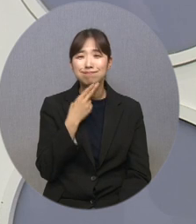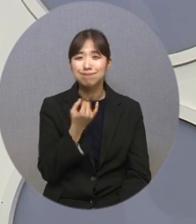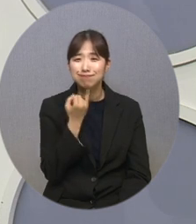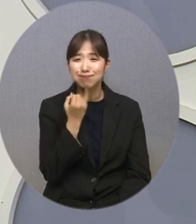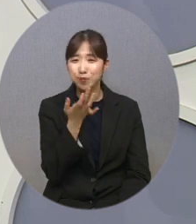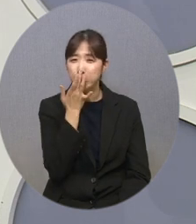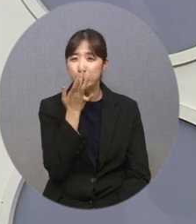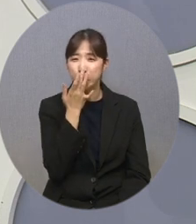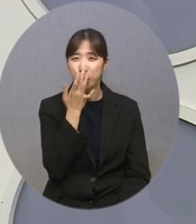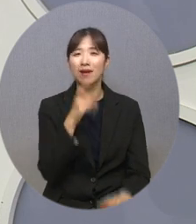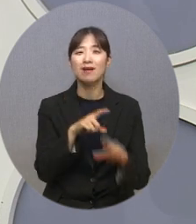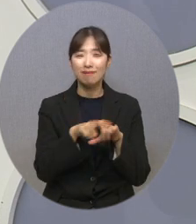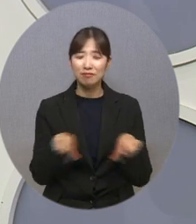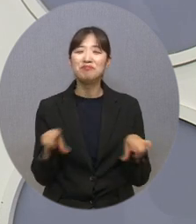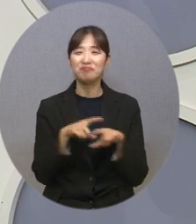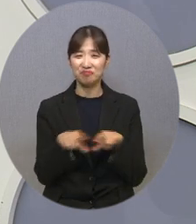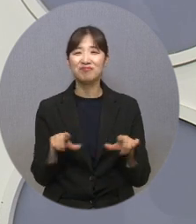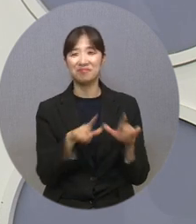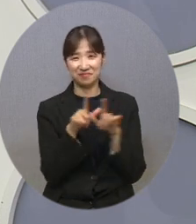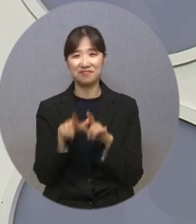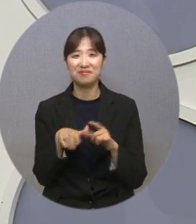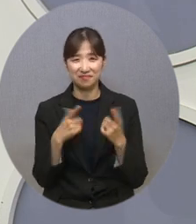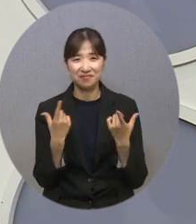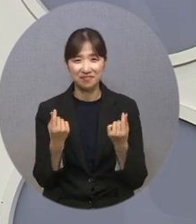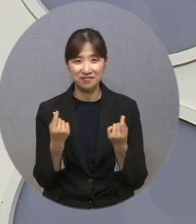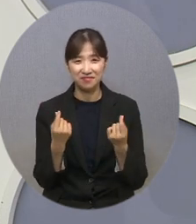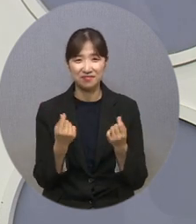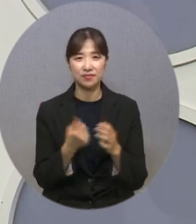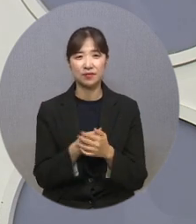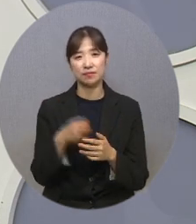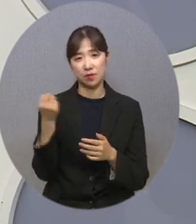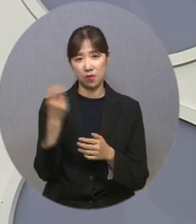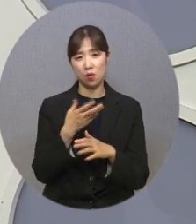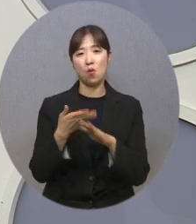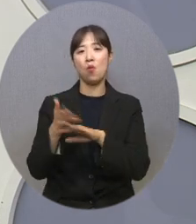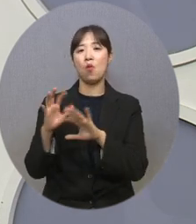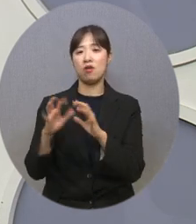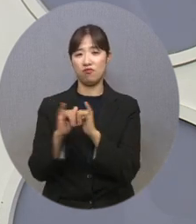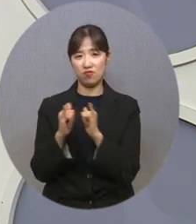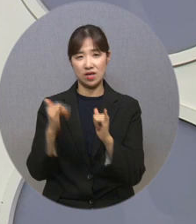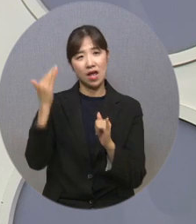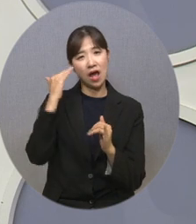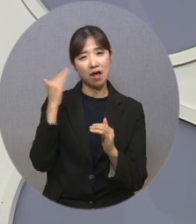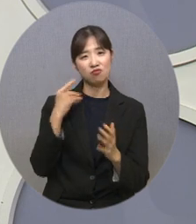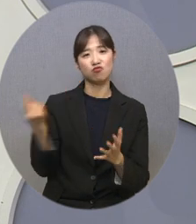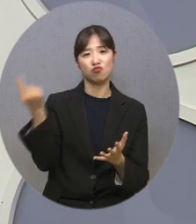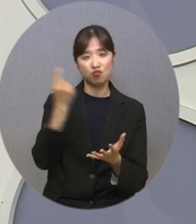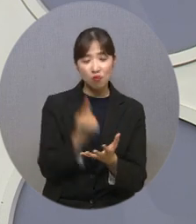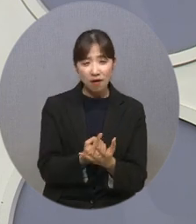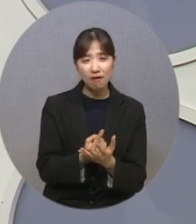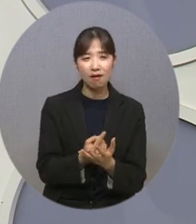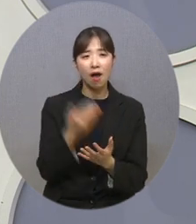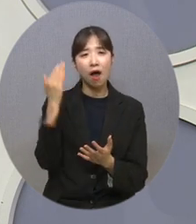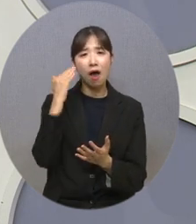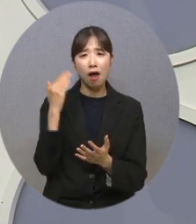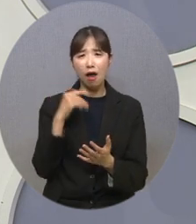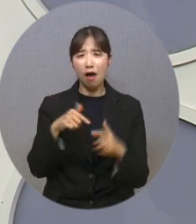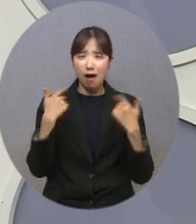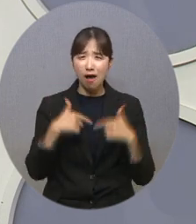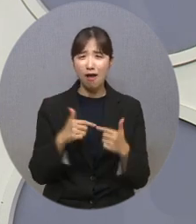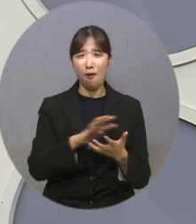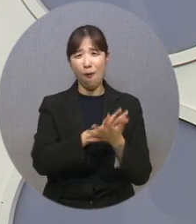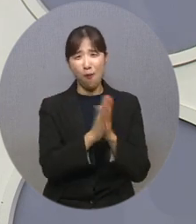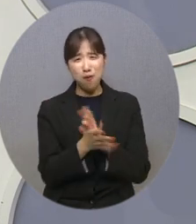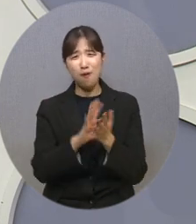그렇지. 일상이니까. 일상이니까. 그리고 외국인들이 한국에 와서 하루가 다르게 한국이